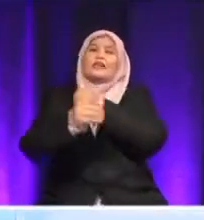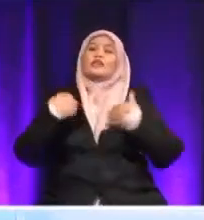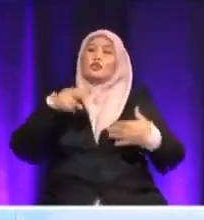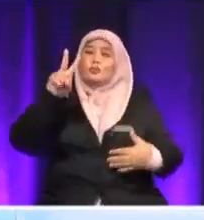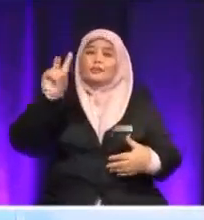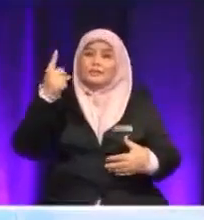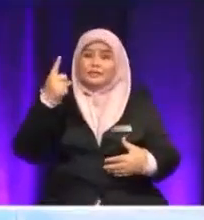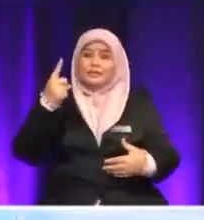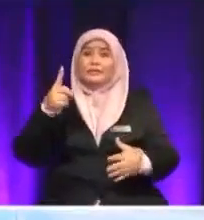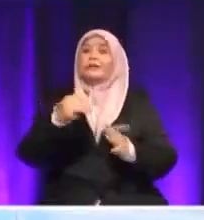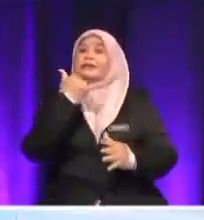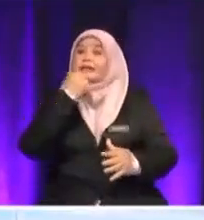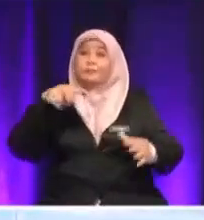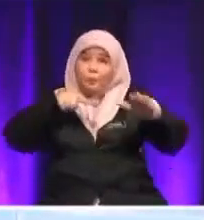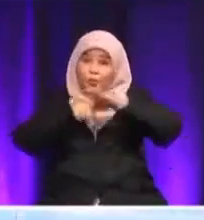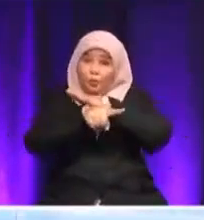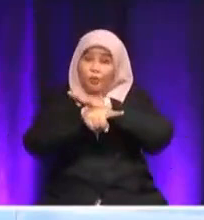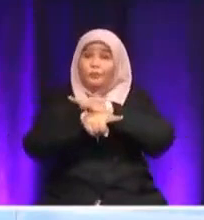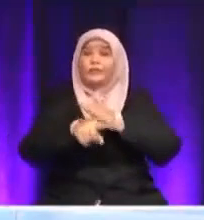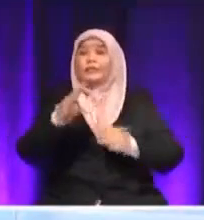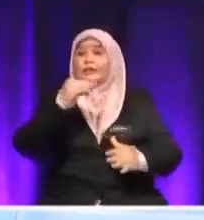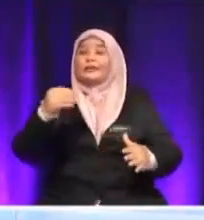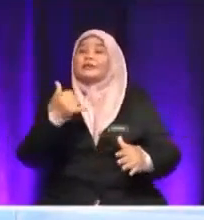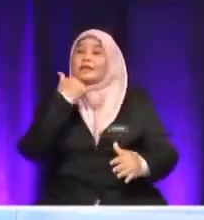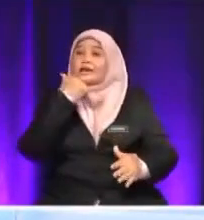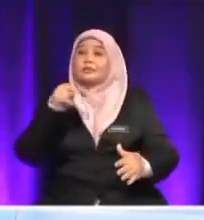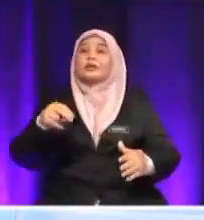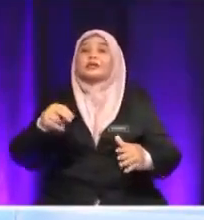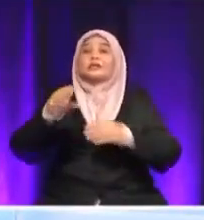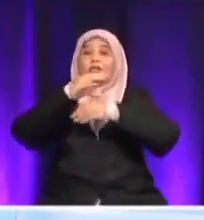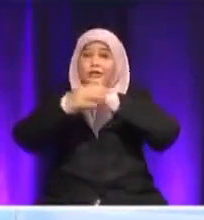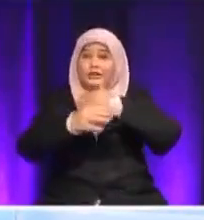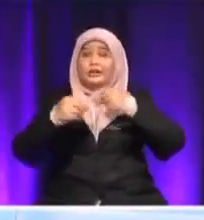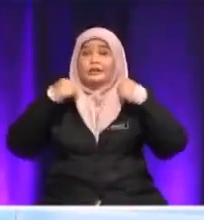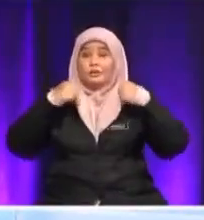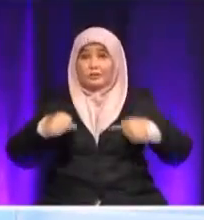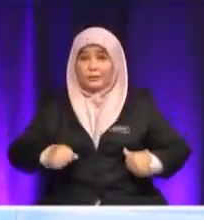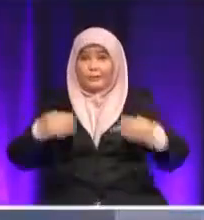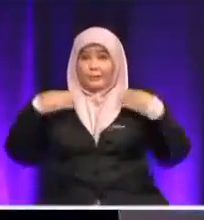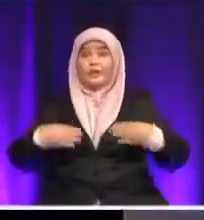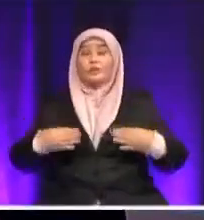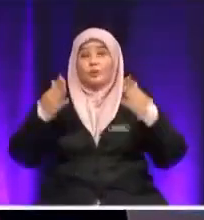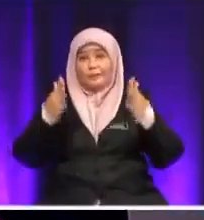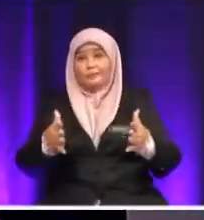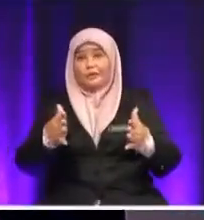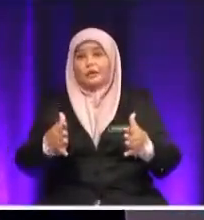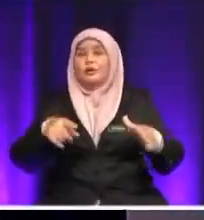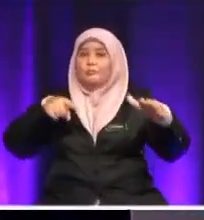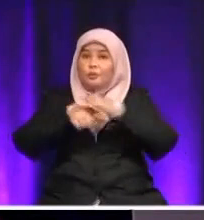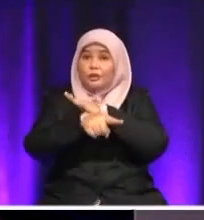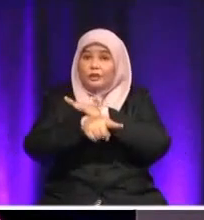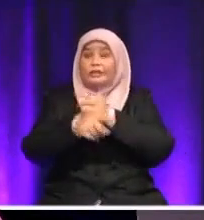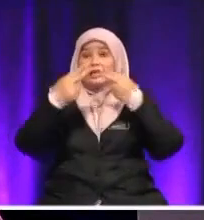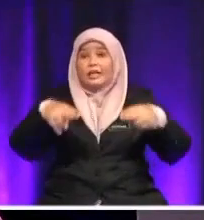sahaja, iaitu okay. Kesalahan membunuh dan juga kesalahan mencederakan anggota badan orang lain. Jadi yeah. Apabila membunuh, dia